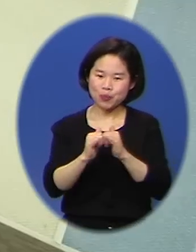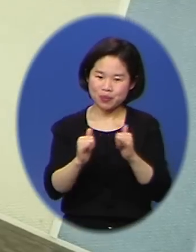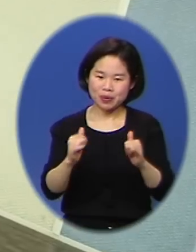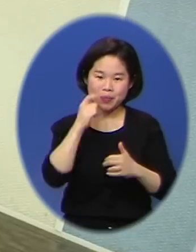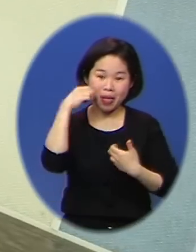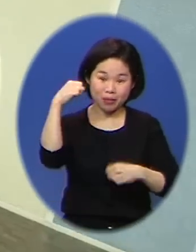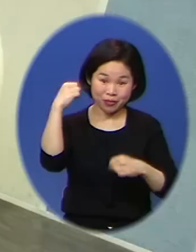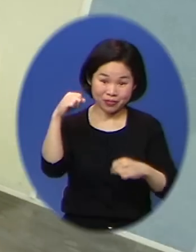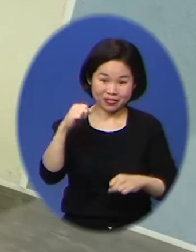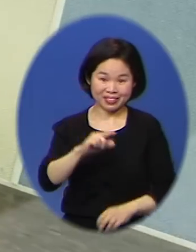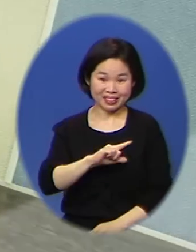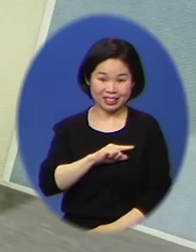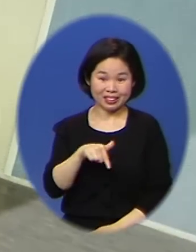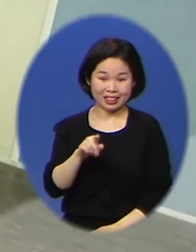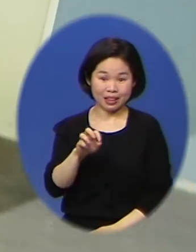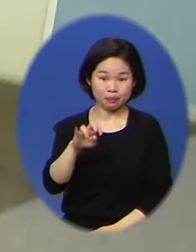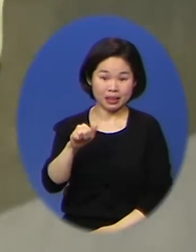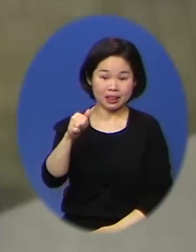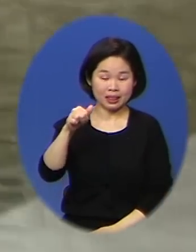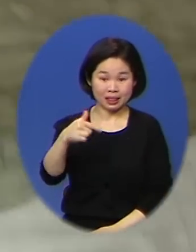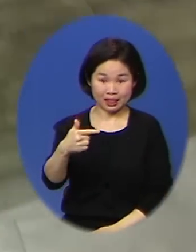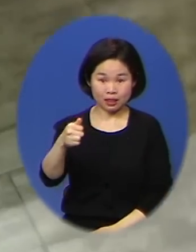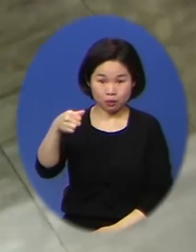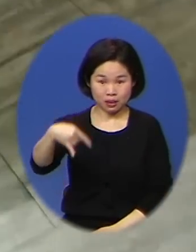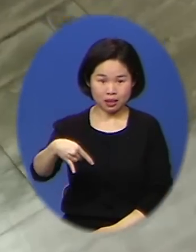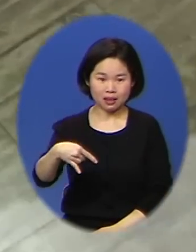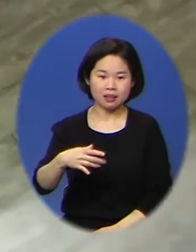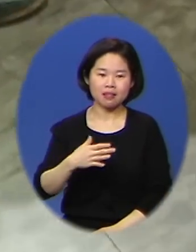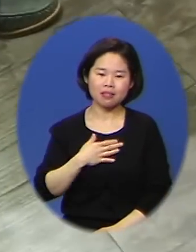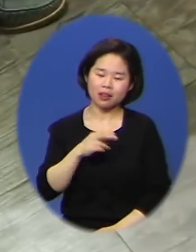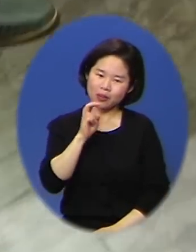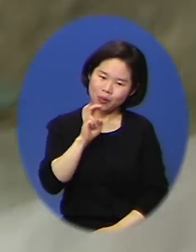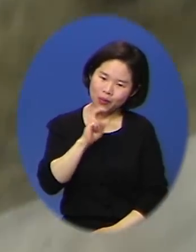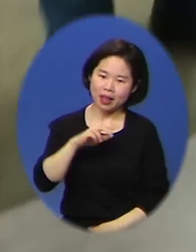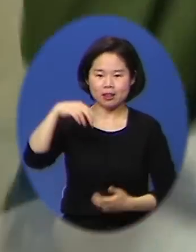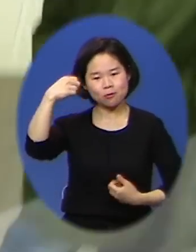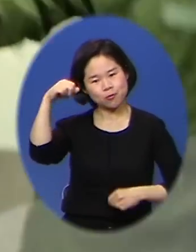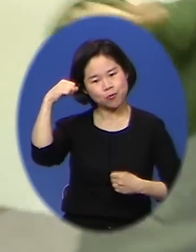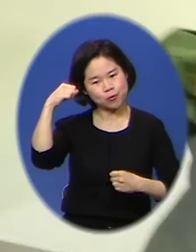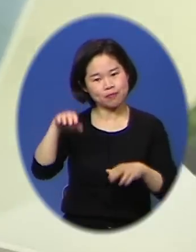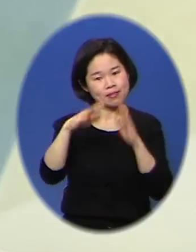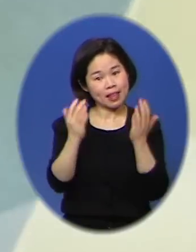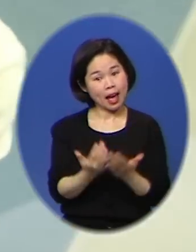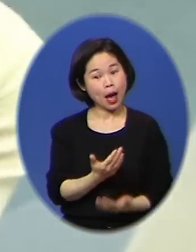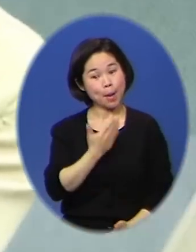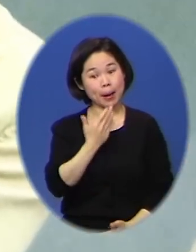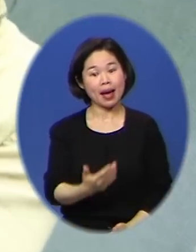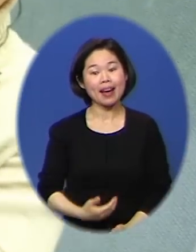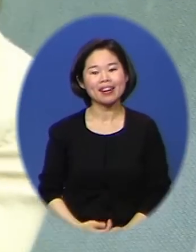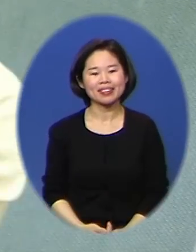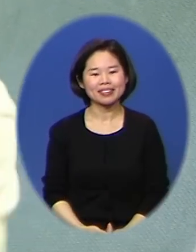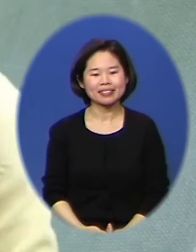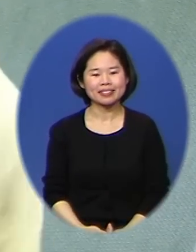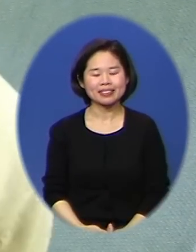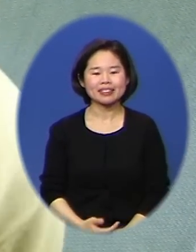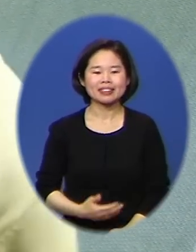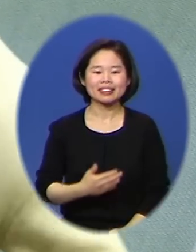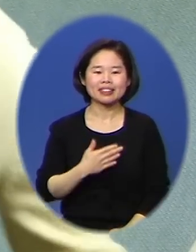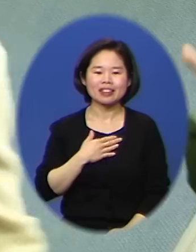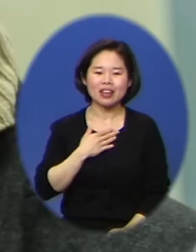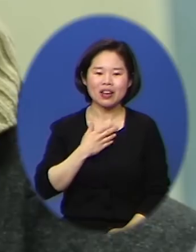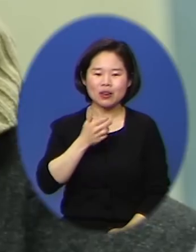강민희 씨. 제가 노래 같은 거, 댄스 같은 거 다 해요. 제가